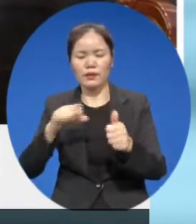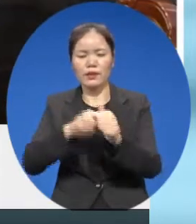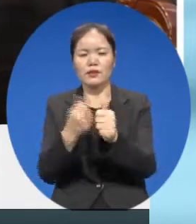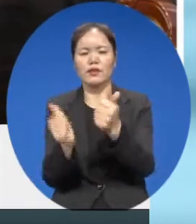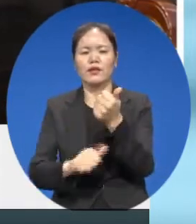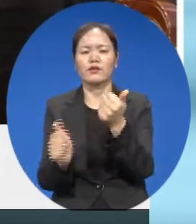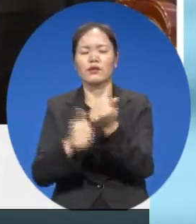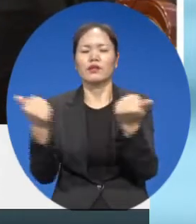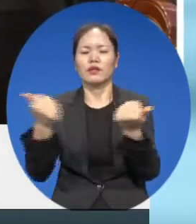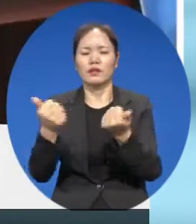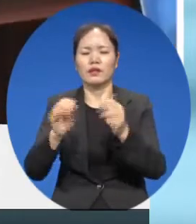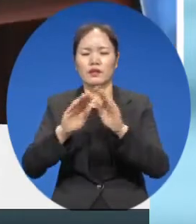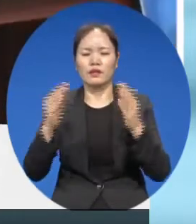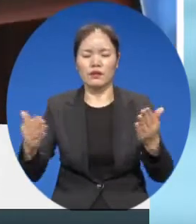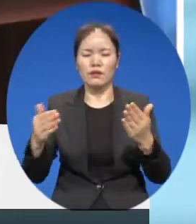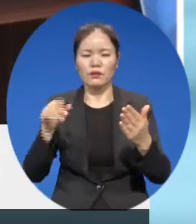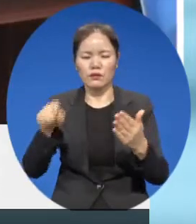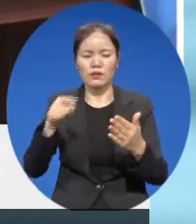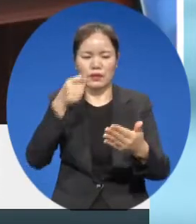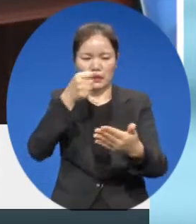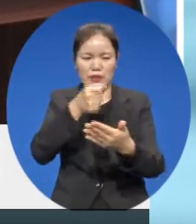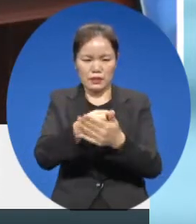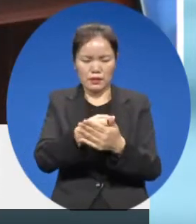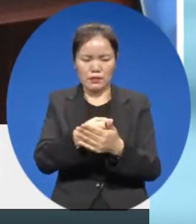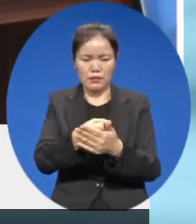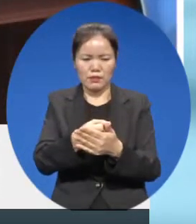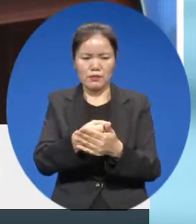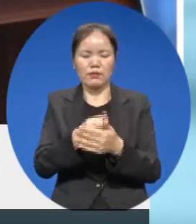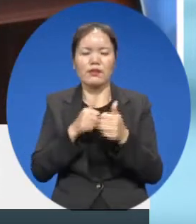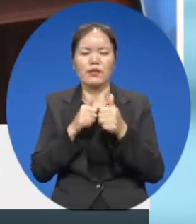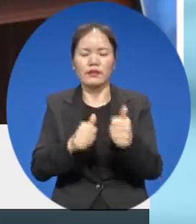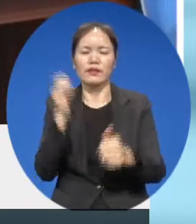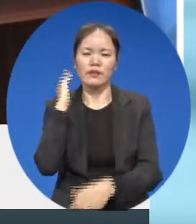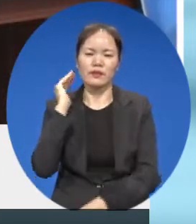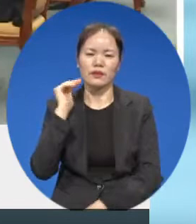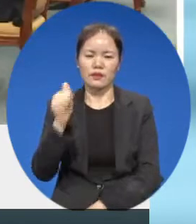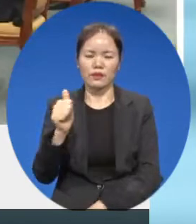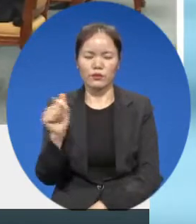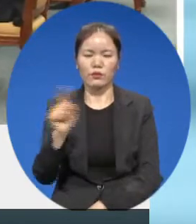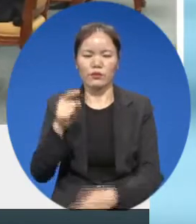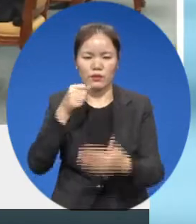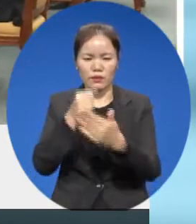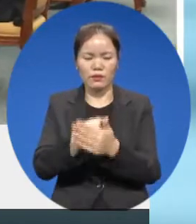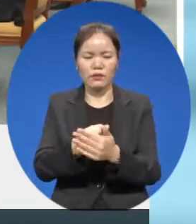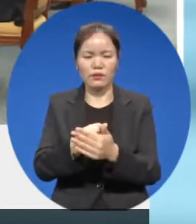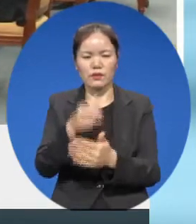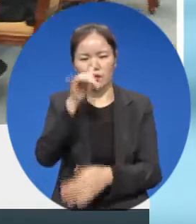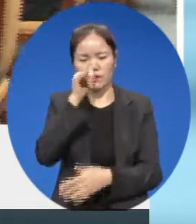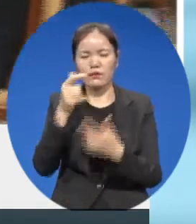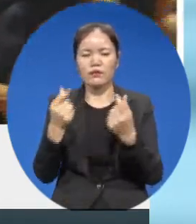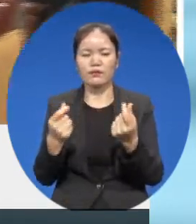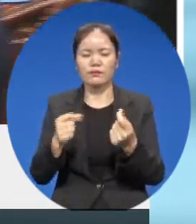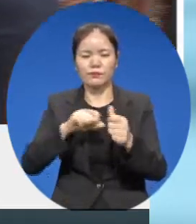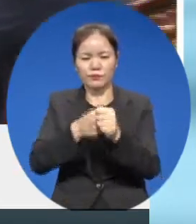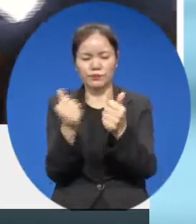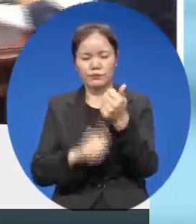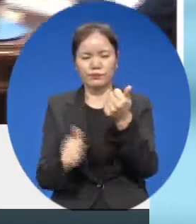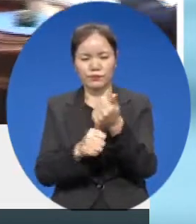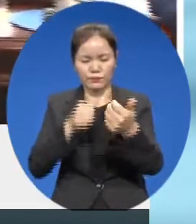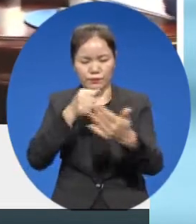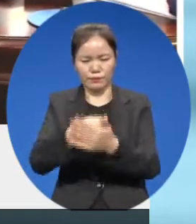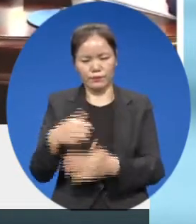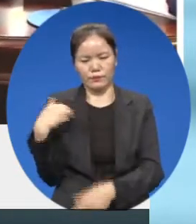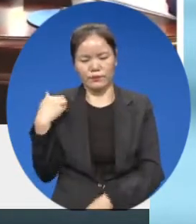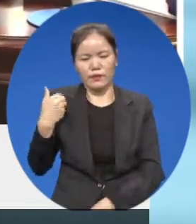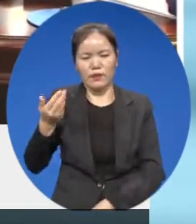까진 열려야 되고 그 징계에 의해서 어떤 결과가 나온다고 나오고 나면 대통령 어쩐 결정을 할 수 있다고 저는 봅니다 즉 예언에서 어떤 경우에 나올 저는 아직